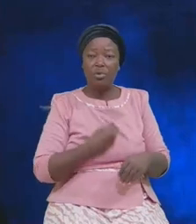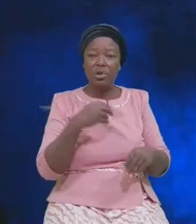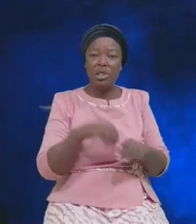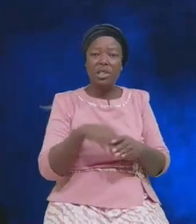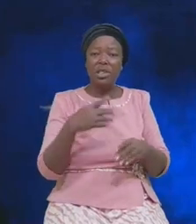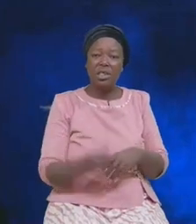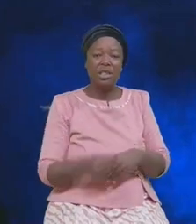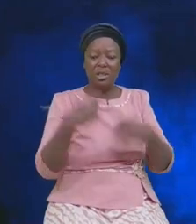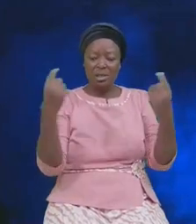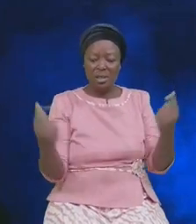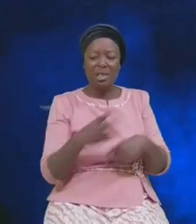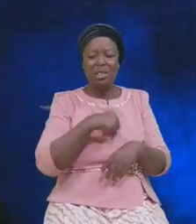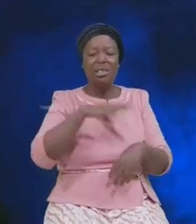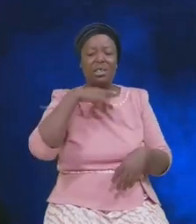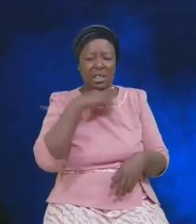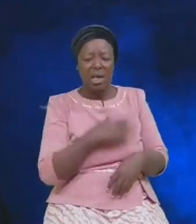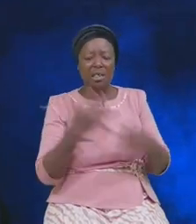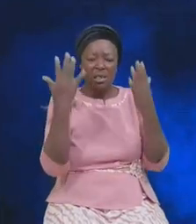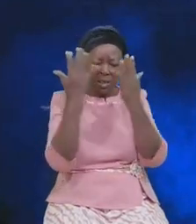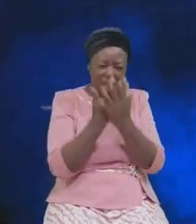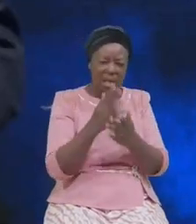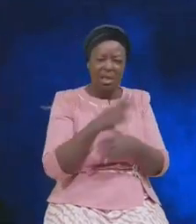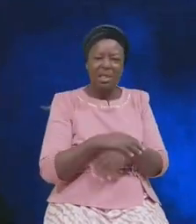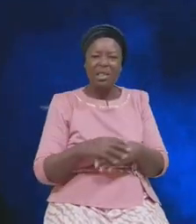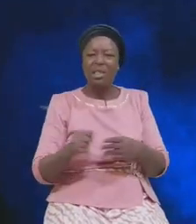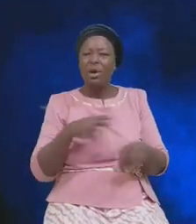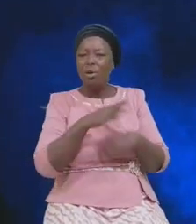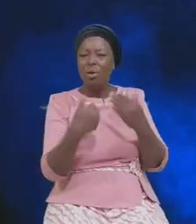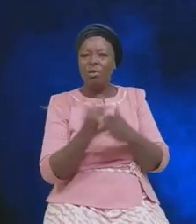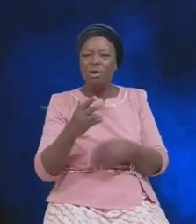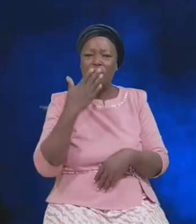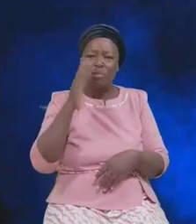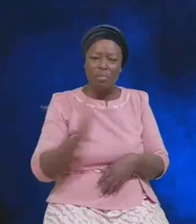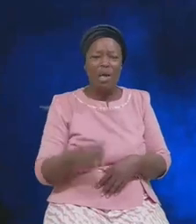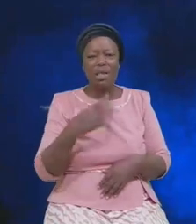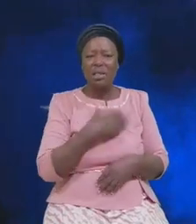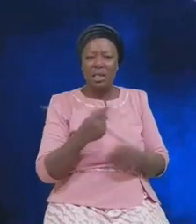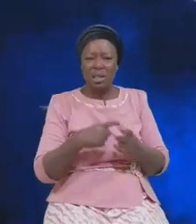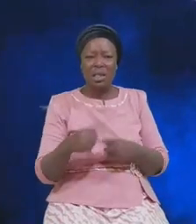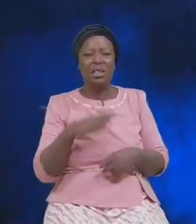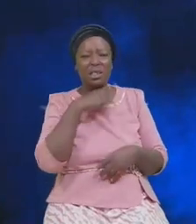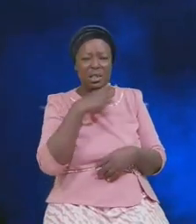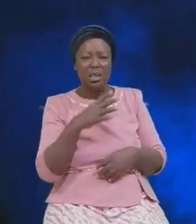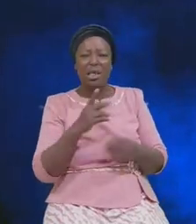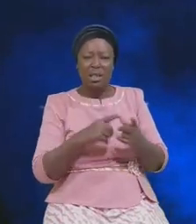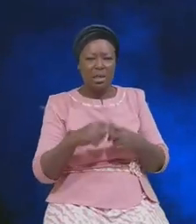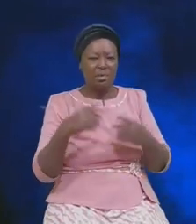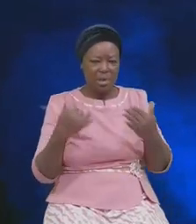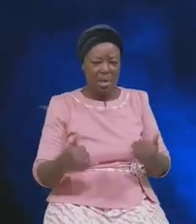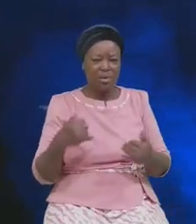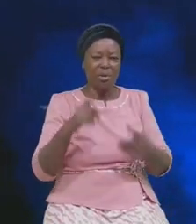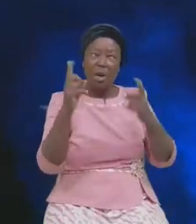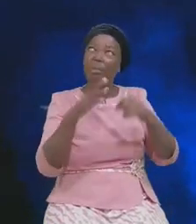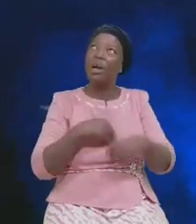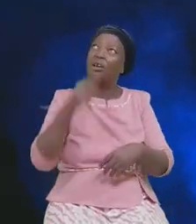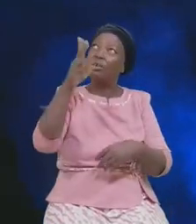donjon, dans les ténèbres, dans la saleté et dans la souillure. Puisqu'il est venu nous a visités, il est venu,